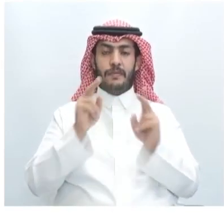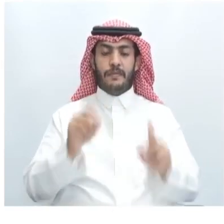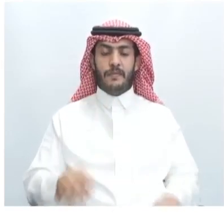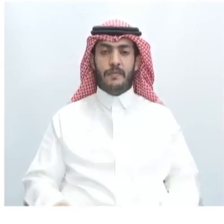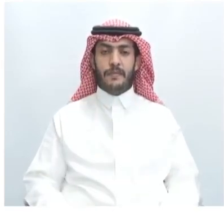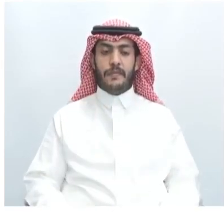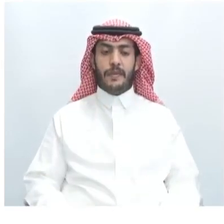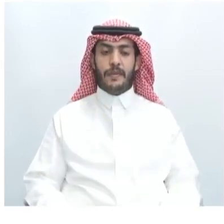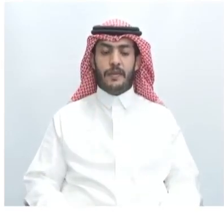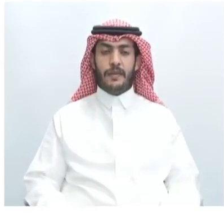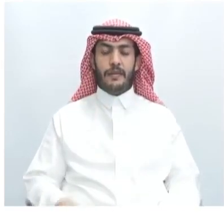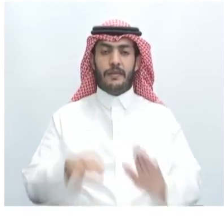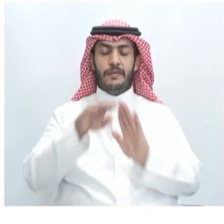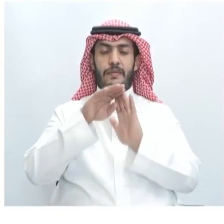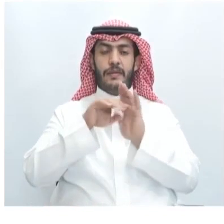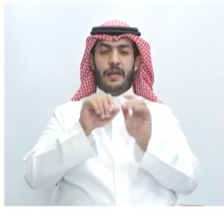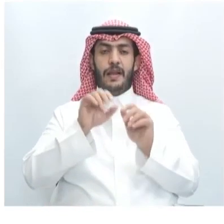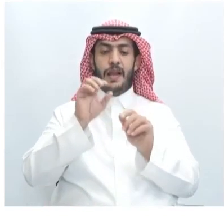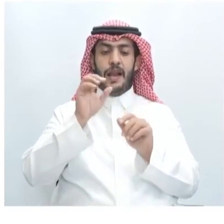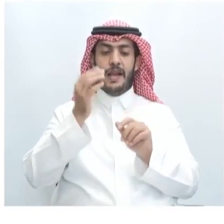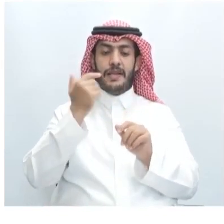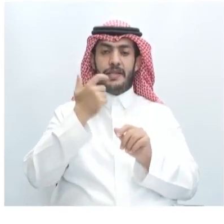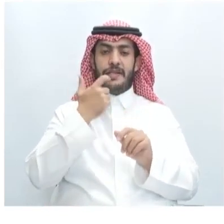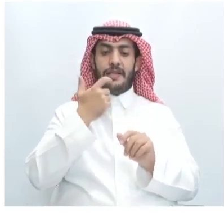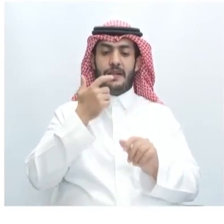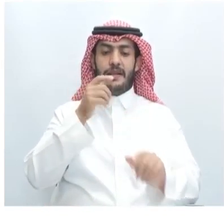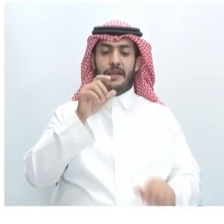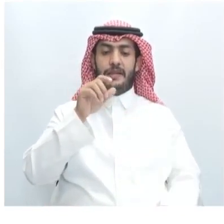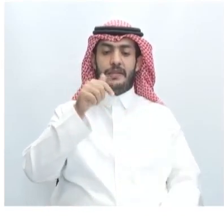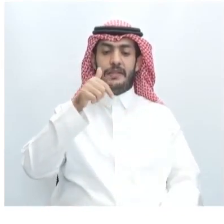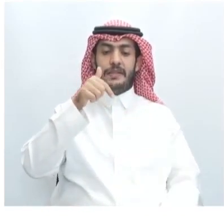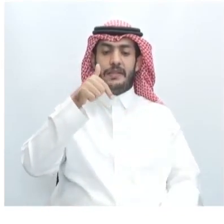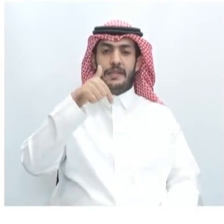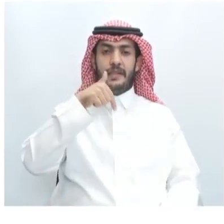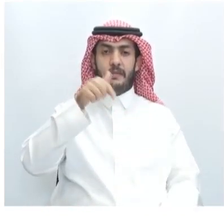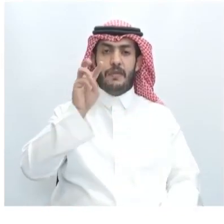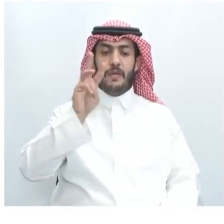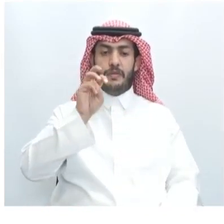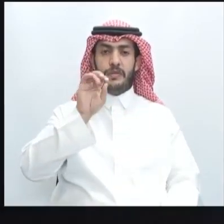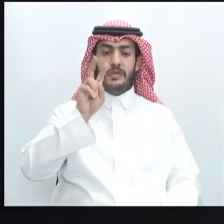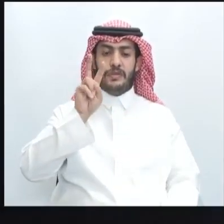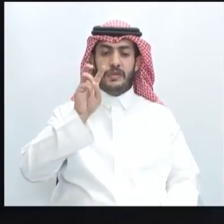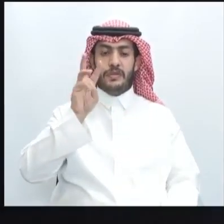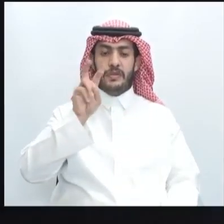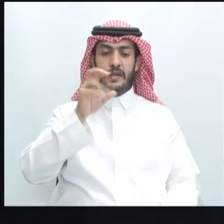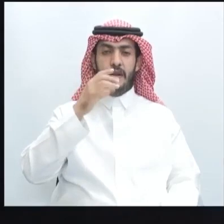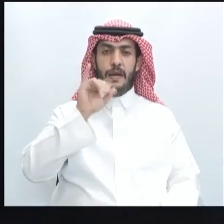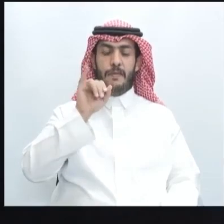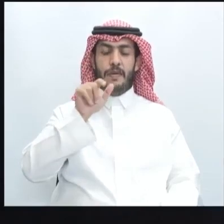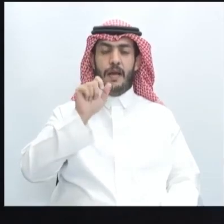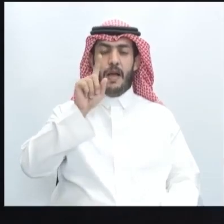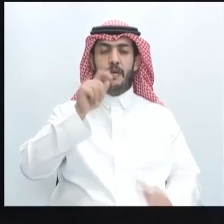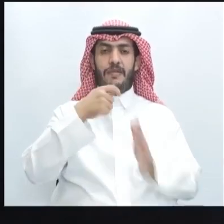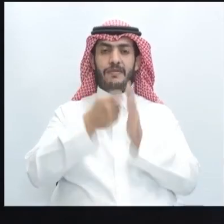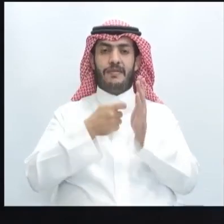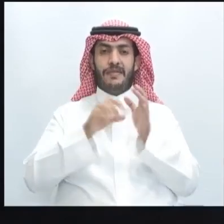وقد كتبت هذه الصحيفه في السنه الاولى للهجره امس 623 بالميلاد فهذه اول وثيقه حصلت